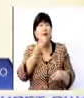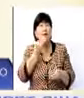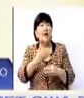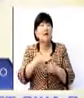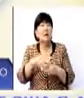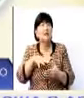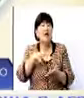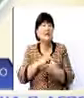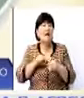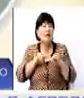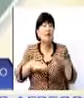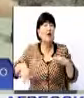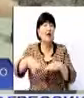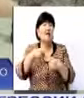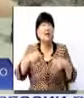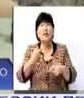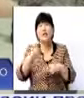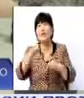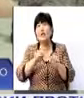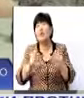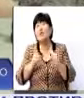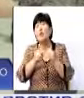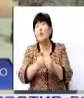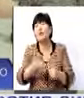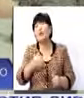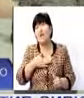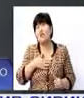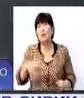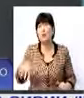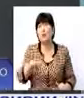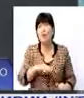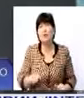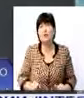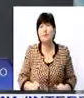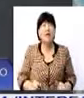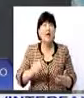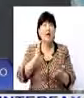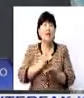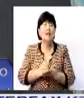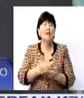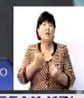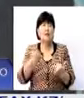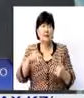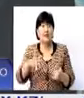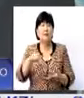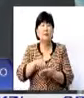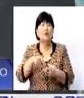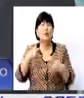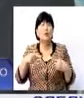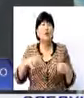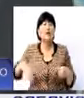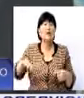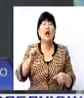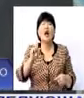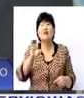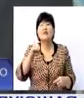постепенно завоевывает рынок. Теперь это предприятие ищет партнера в нашем регионе. Есть у нас представители в других странах. В